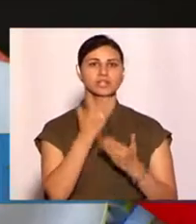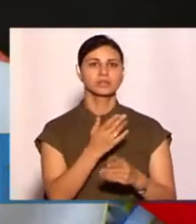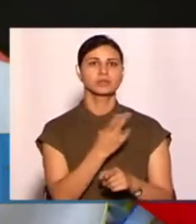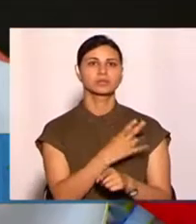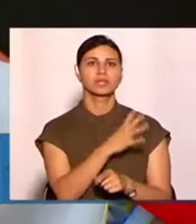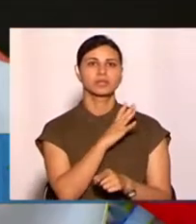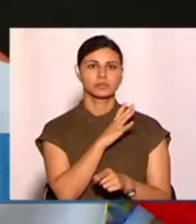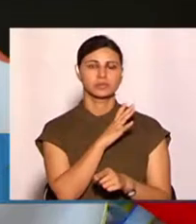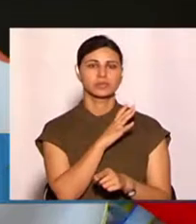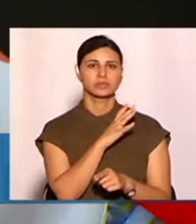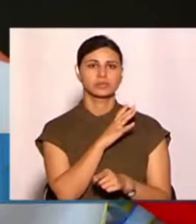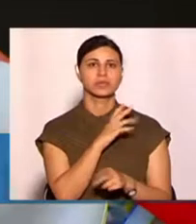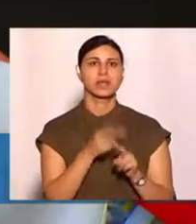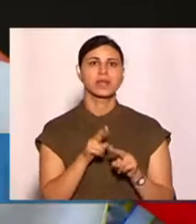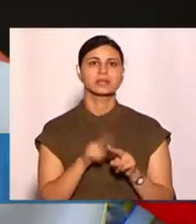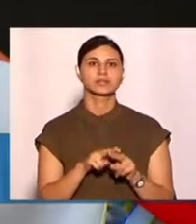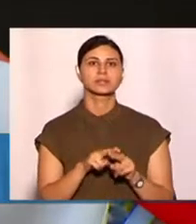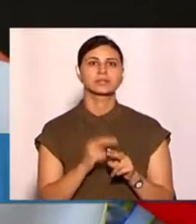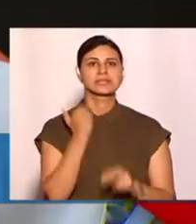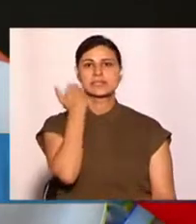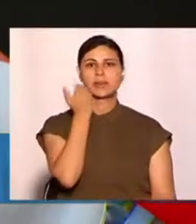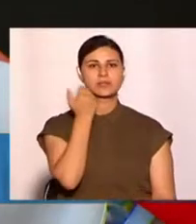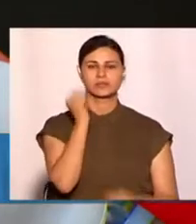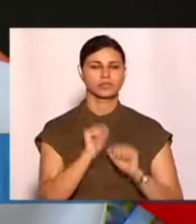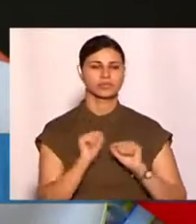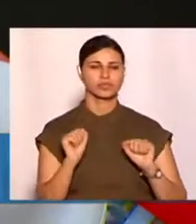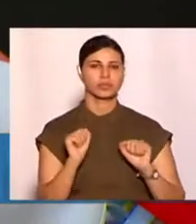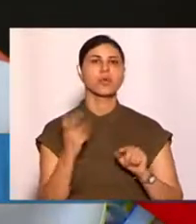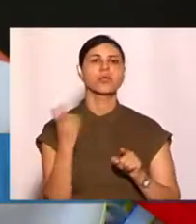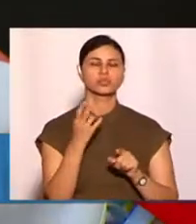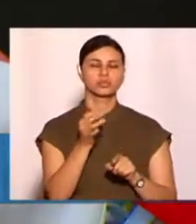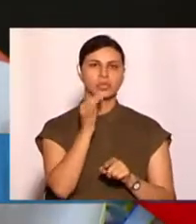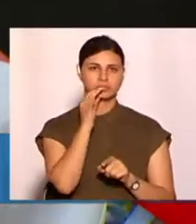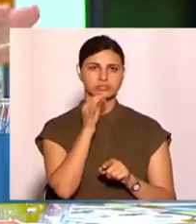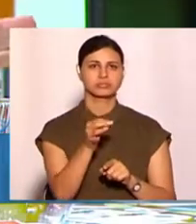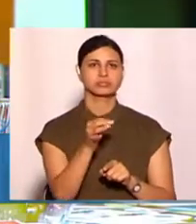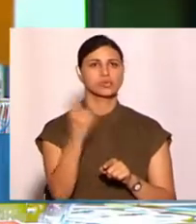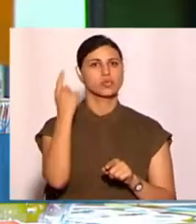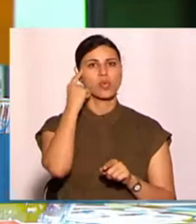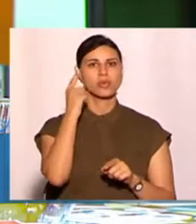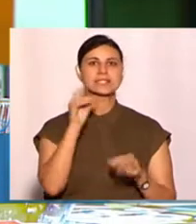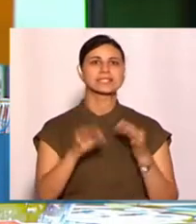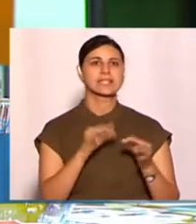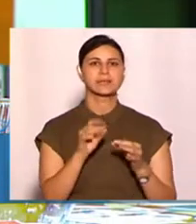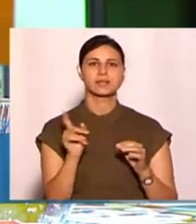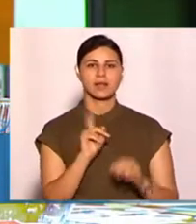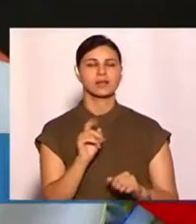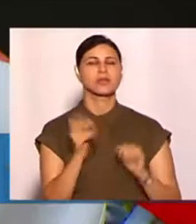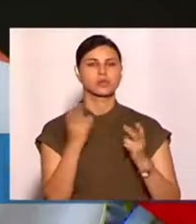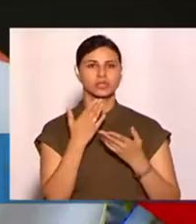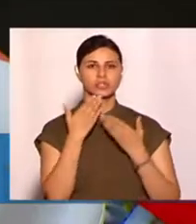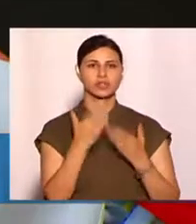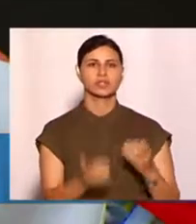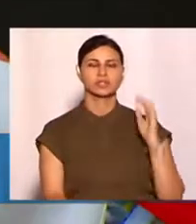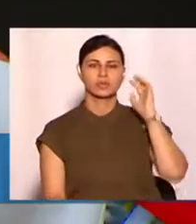კითხვა, რომელიც არის სამართლინო არ არსებობს ამ შემთხვევაში, თქვენ ხართ პრიორიტეტი. არც უადგილო დასვით ნებისმიერი კითხვა,